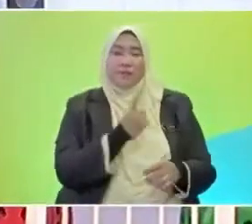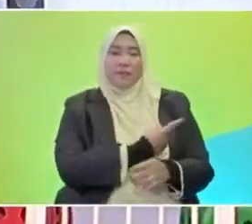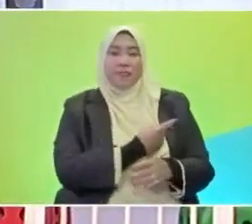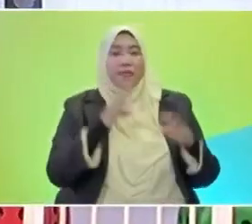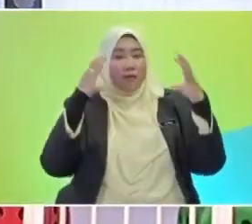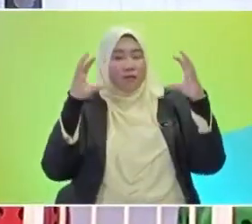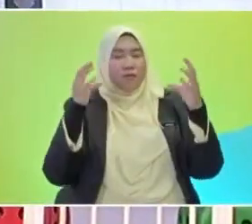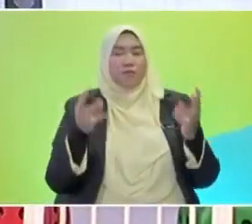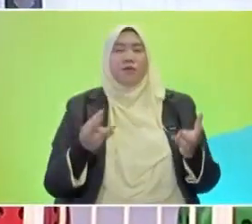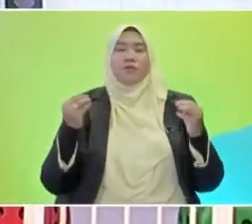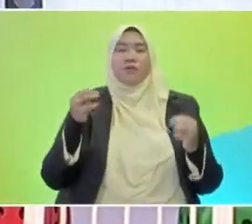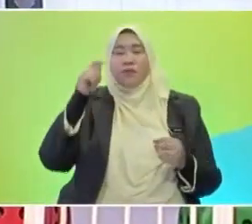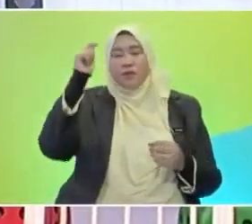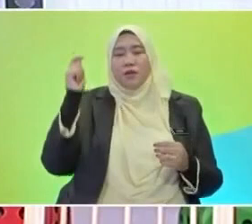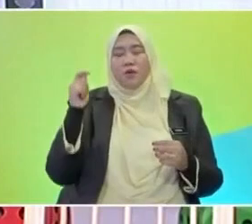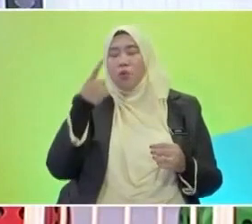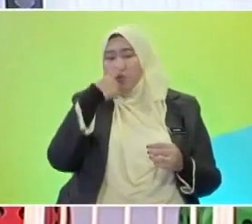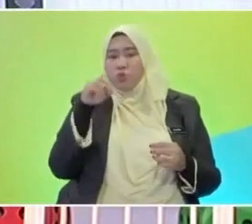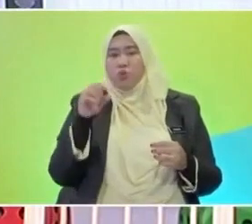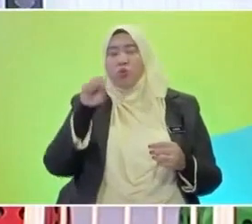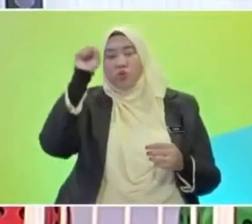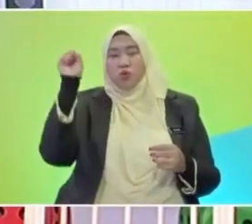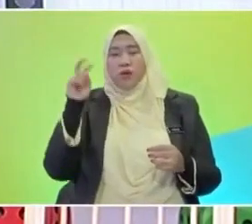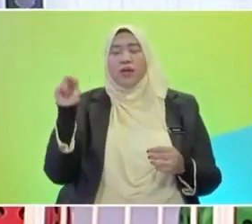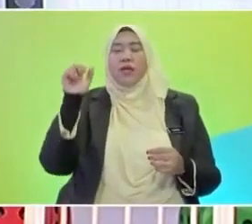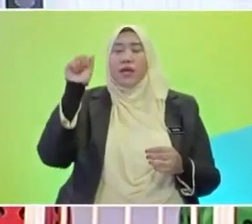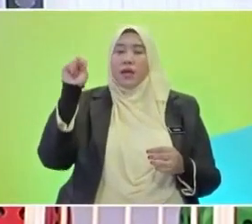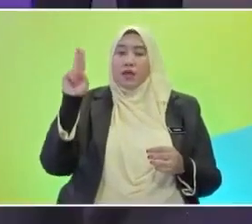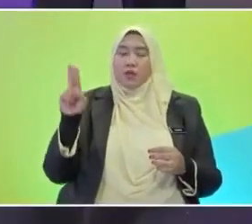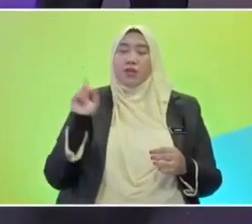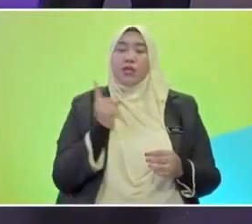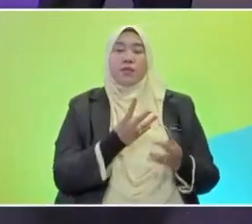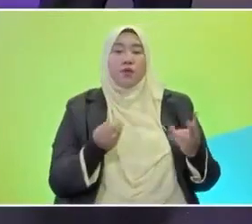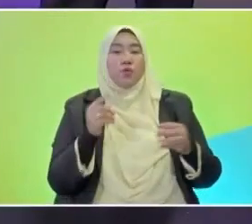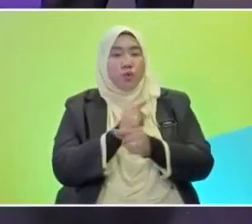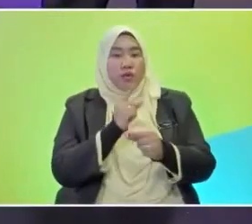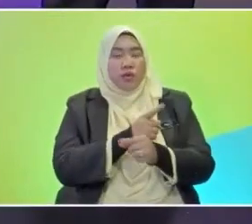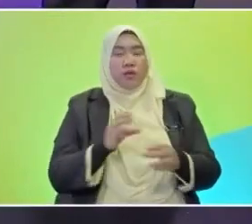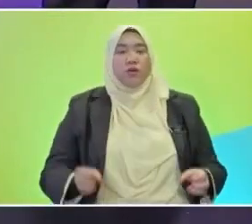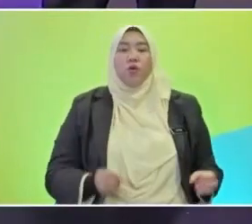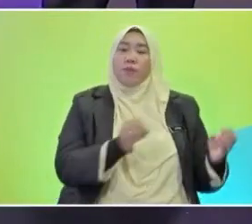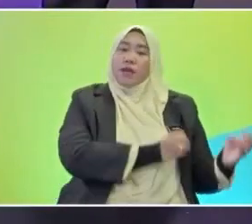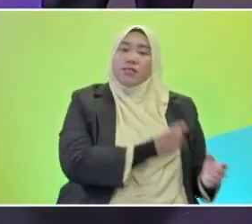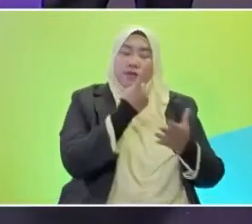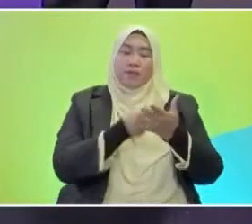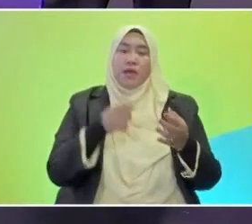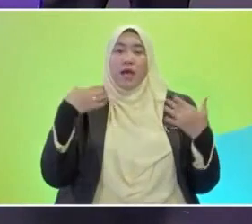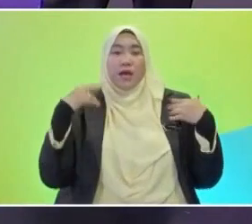untuk soal yang ada anu nih oke dia ada dua operasi biasanya